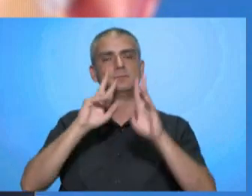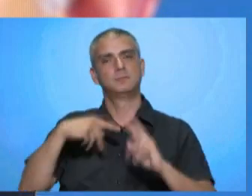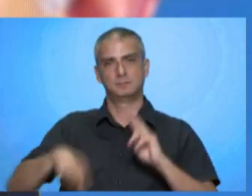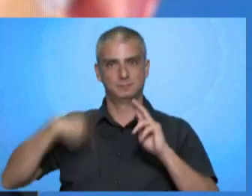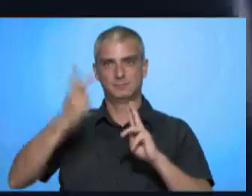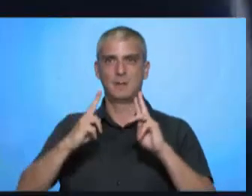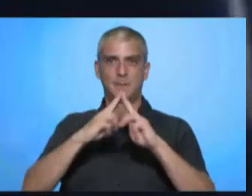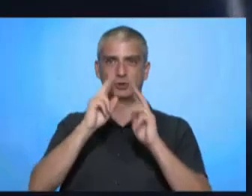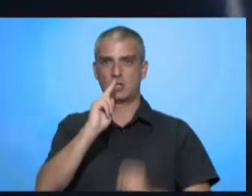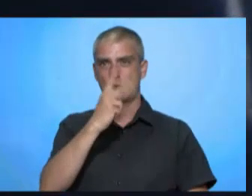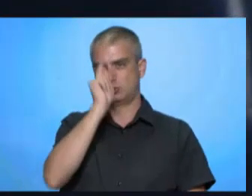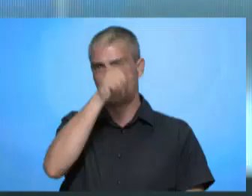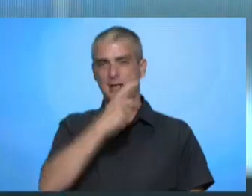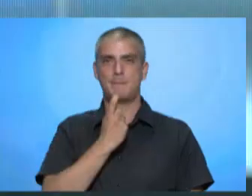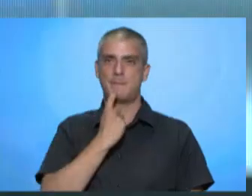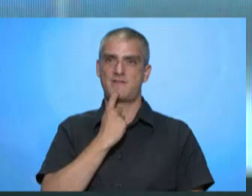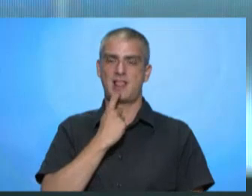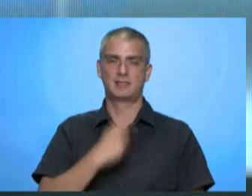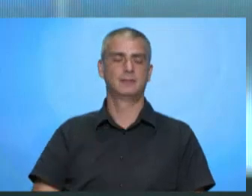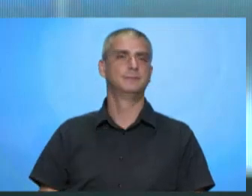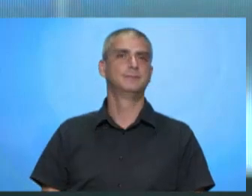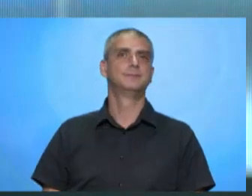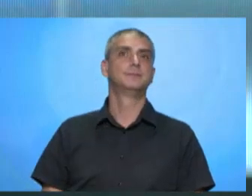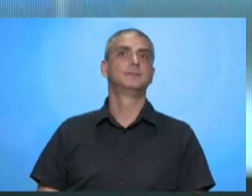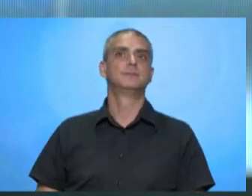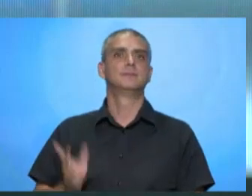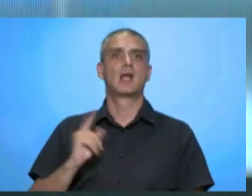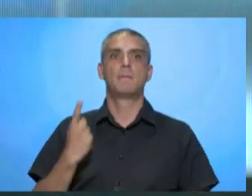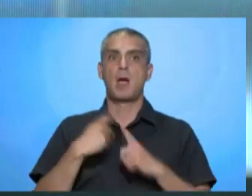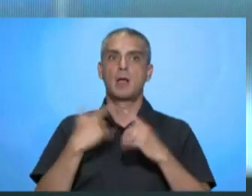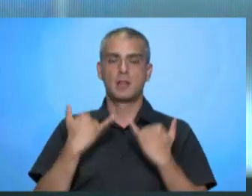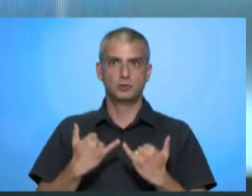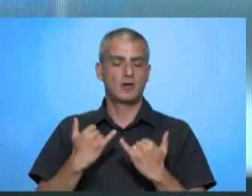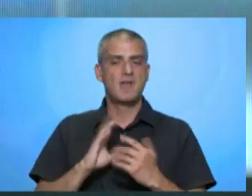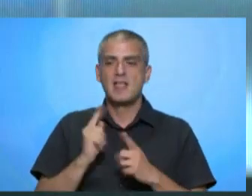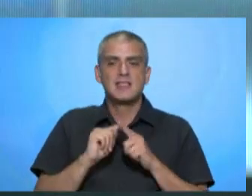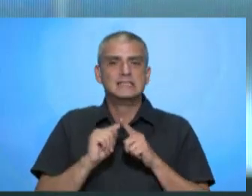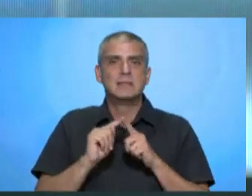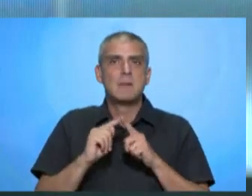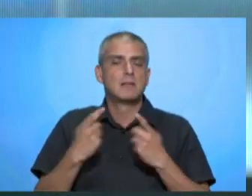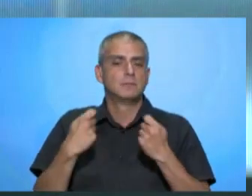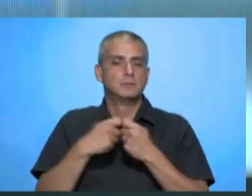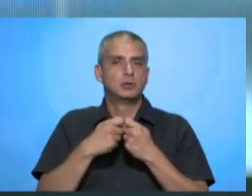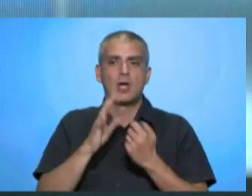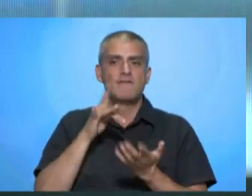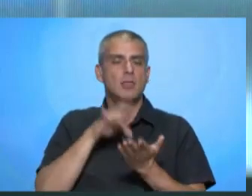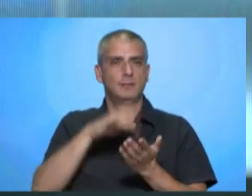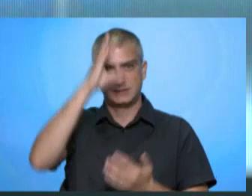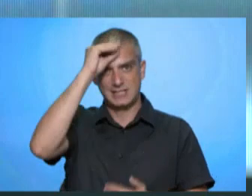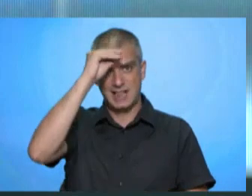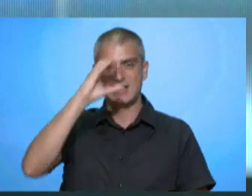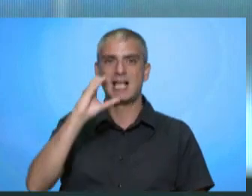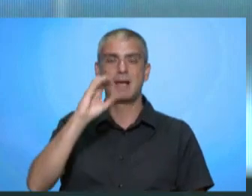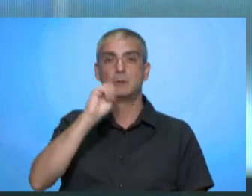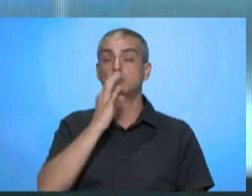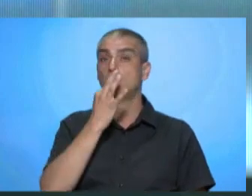שני. תודה רבה לך מואב על הדברים. עניין אחר, גם בשעה זו עדיין אין קצה חוט בעניין מקום ממצאו של קרים מג'הור,